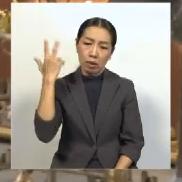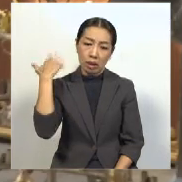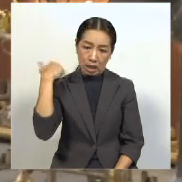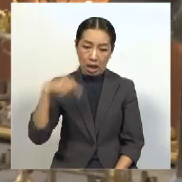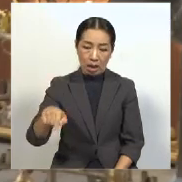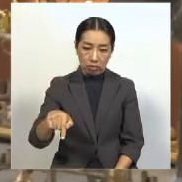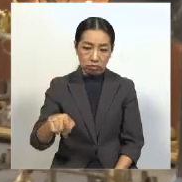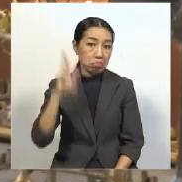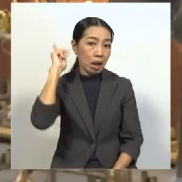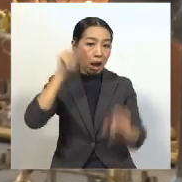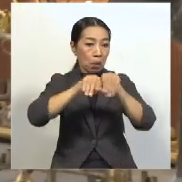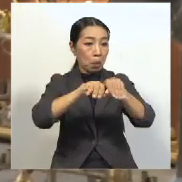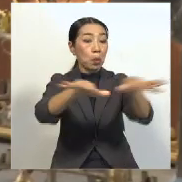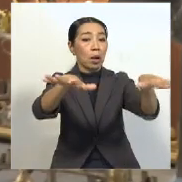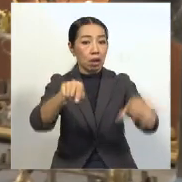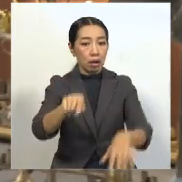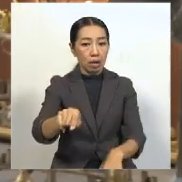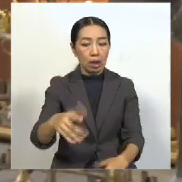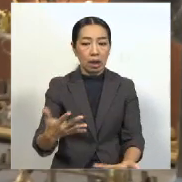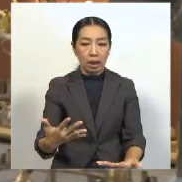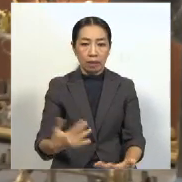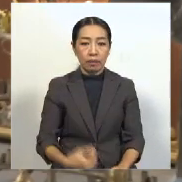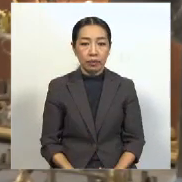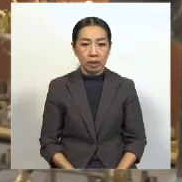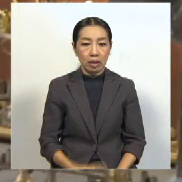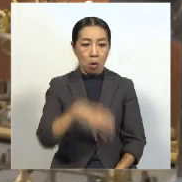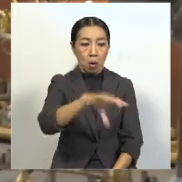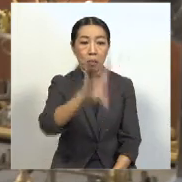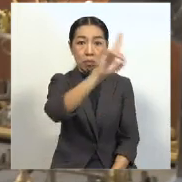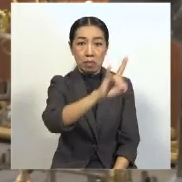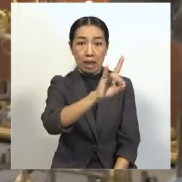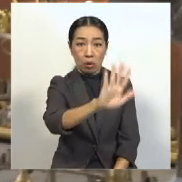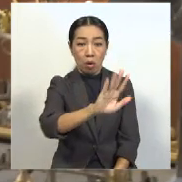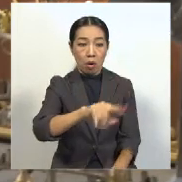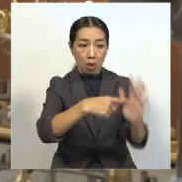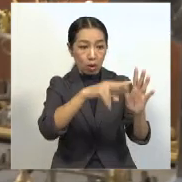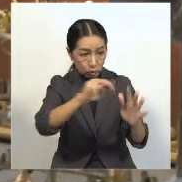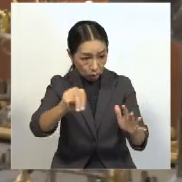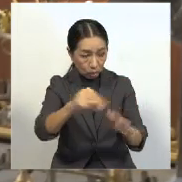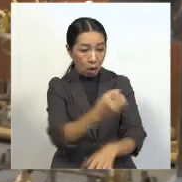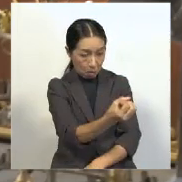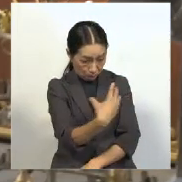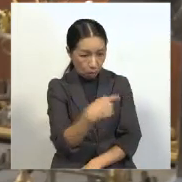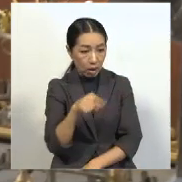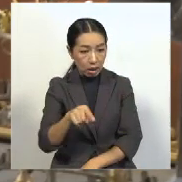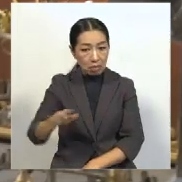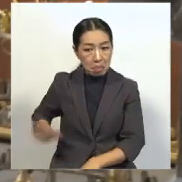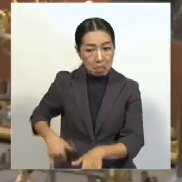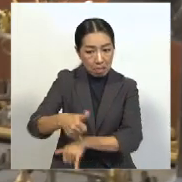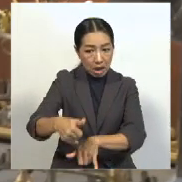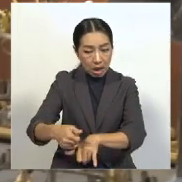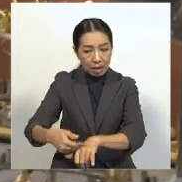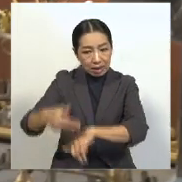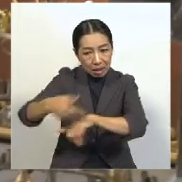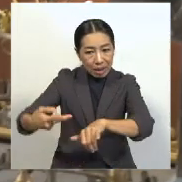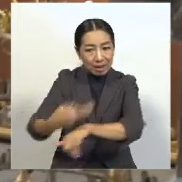จ้งข่าวนะว่ามีการทางกรมปศุสัตว์ก็จะลงพื้นที่นะในการทำหมัน